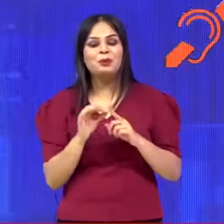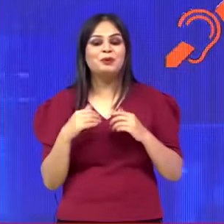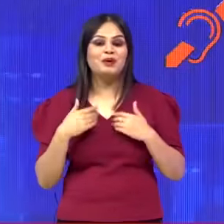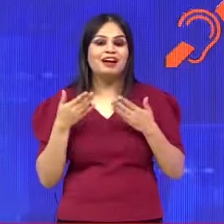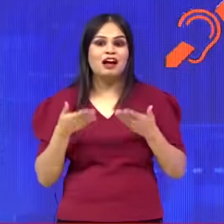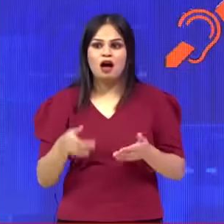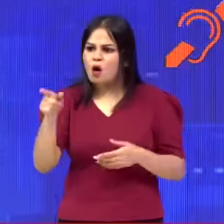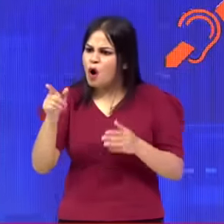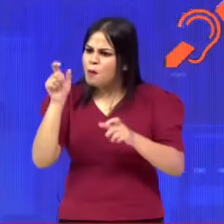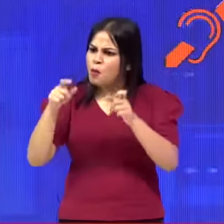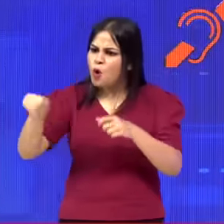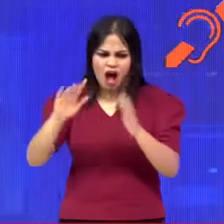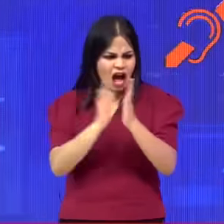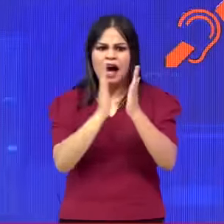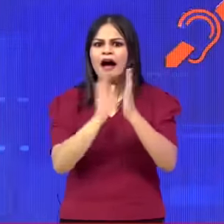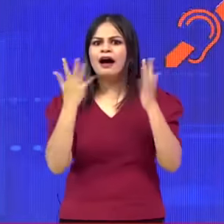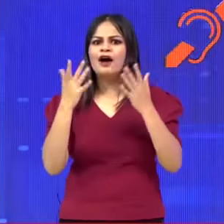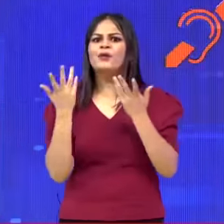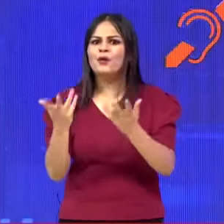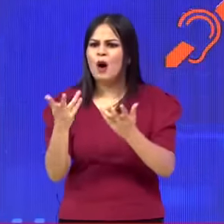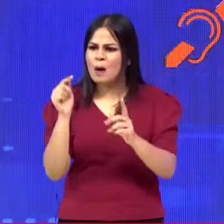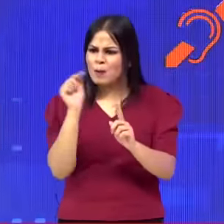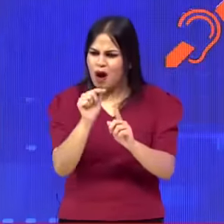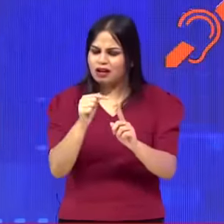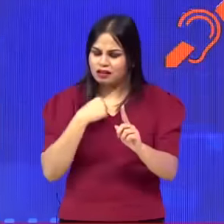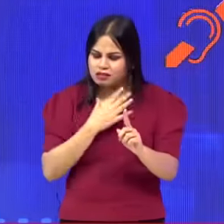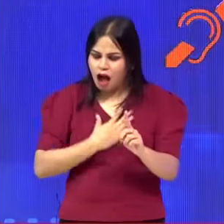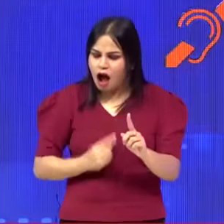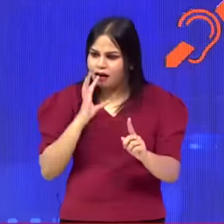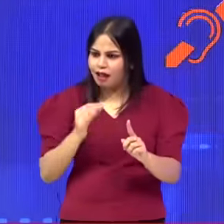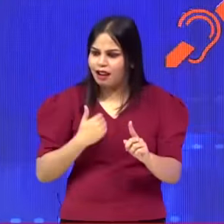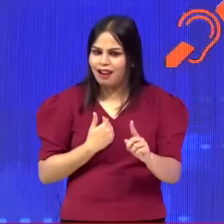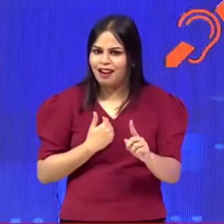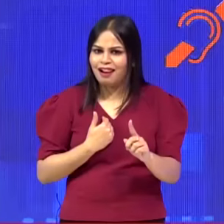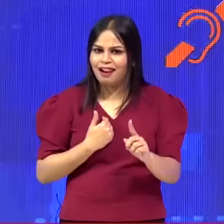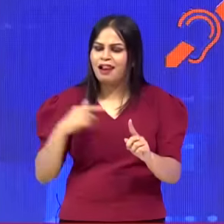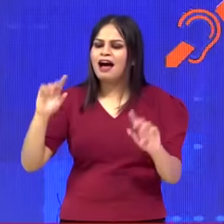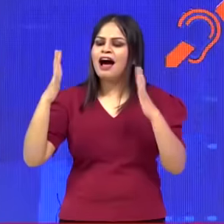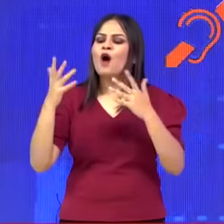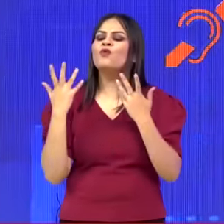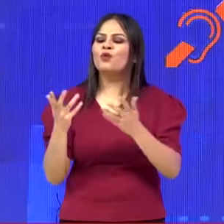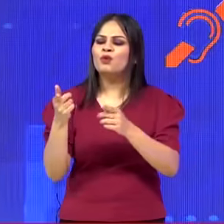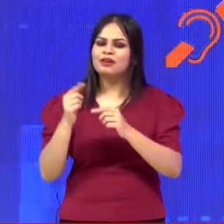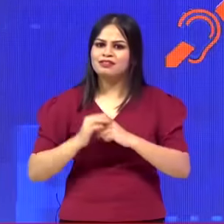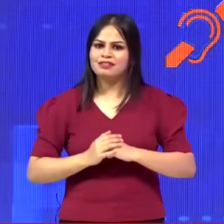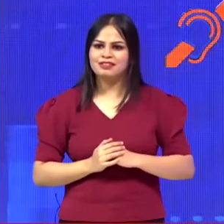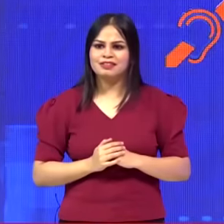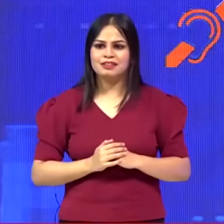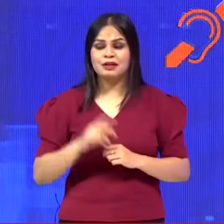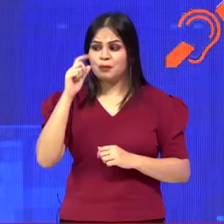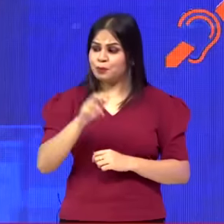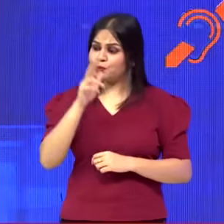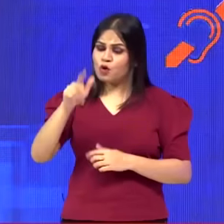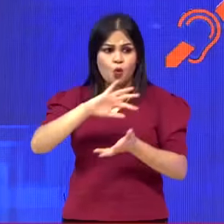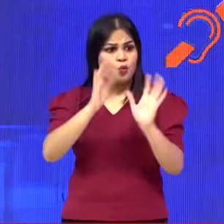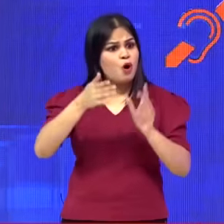इसमें ताली मारने की कोई बात नहीं है, ये बड़ी दुखदायक बात है ये. और ये पूरी